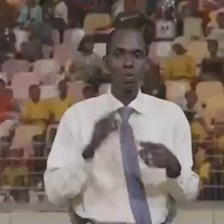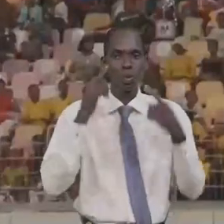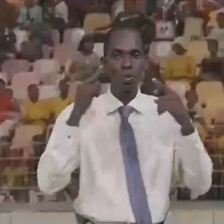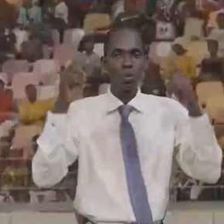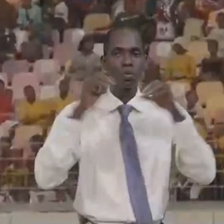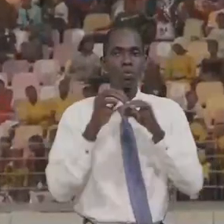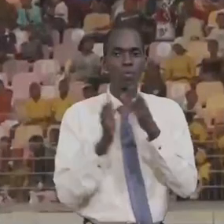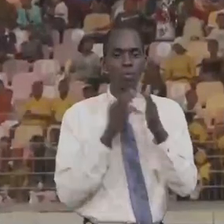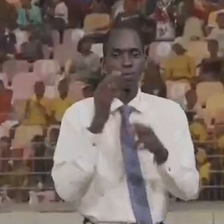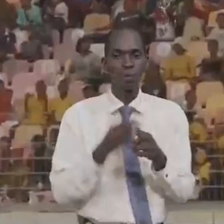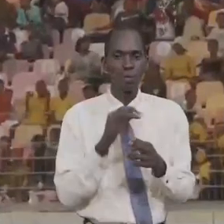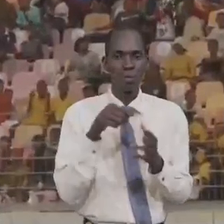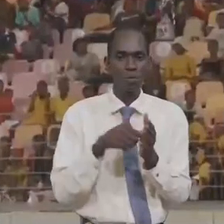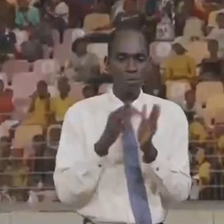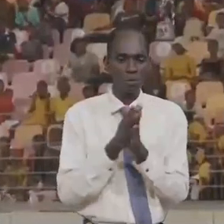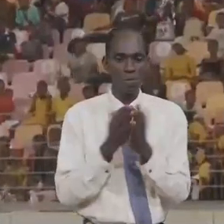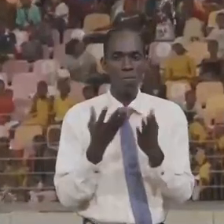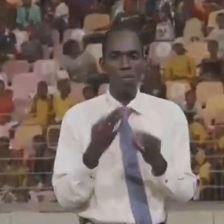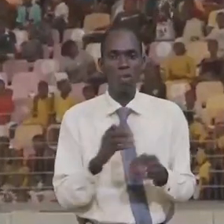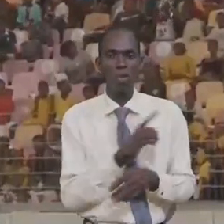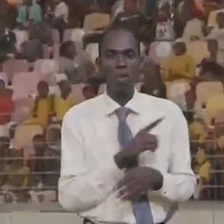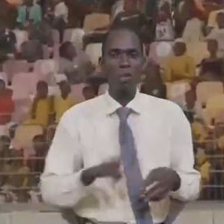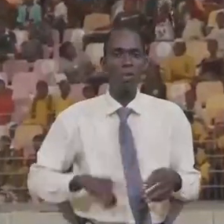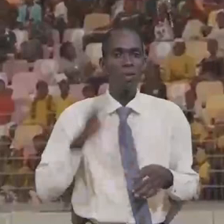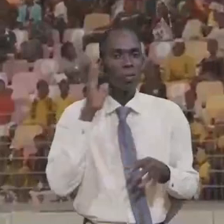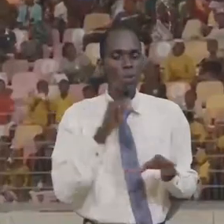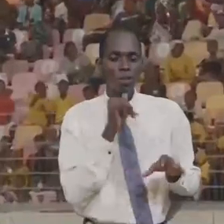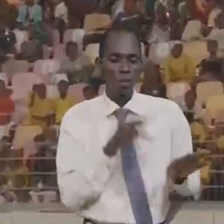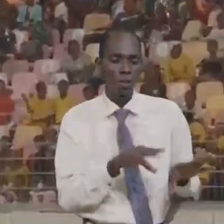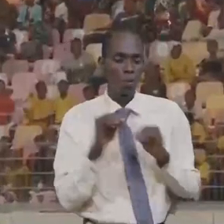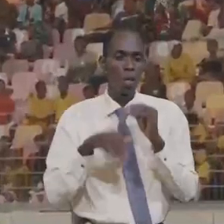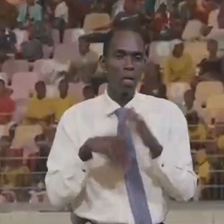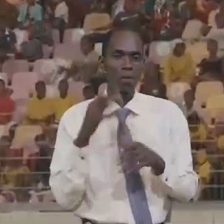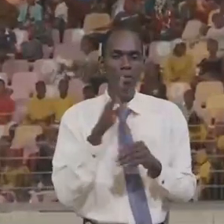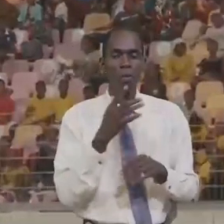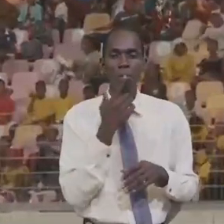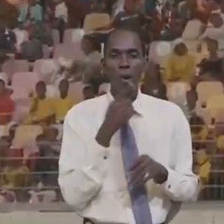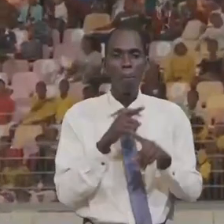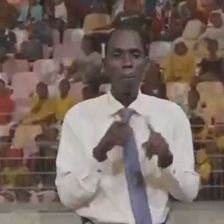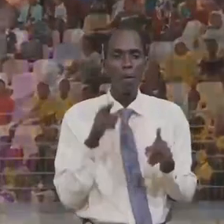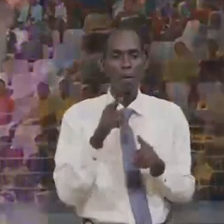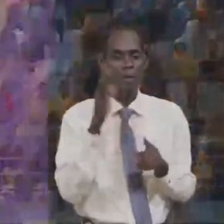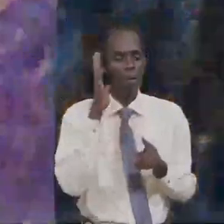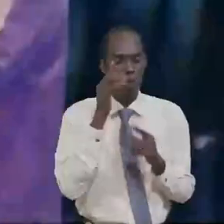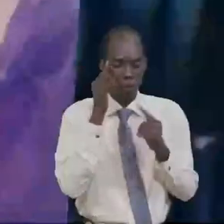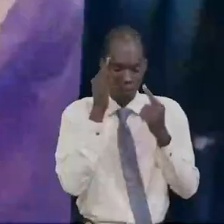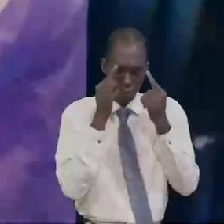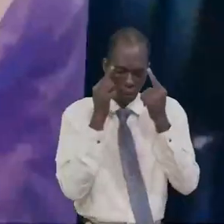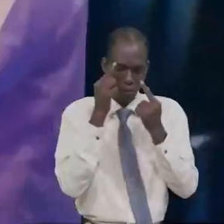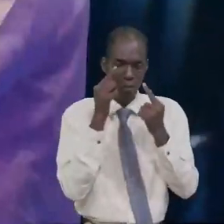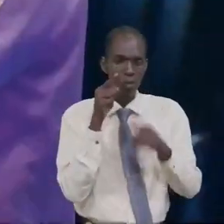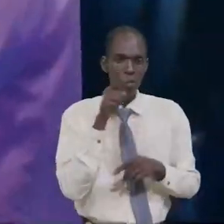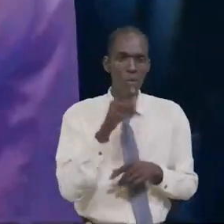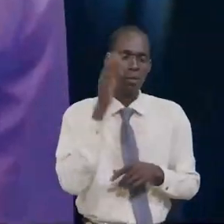ne s'éloigne point de ta bouche médite le jour et nuit médite le